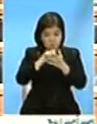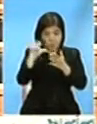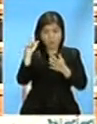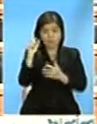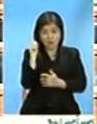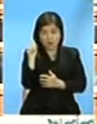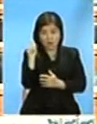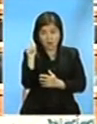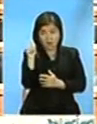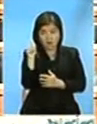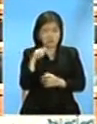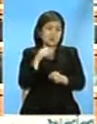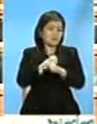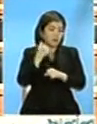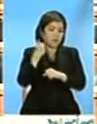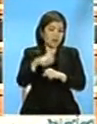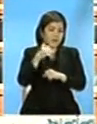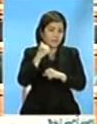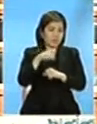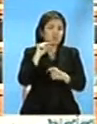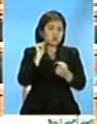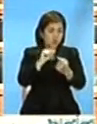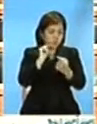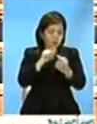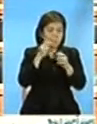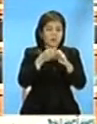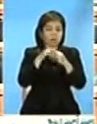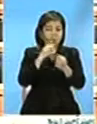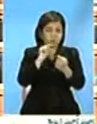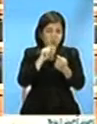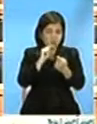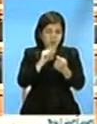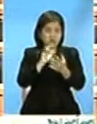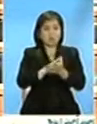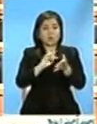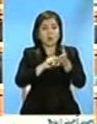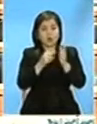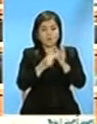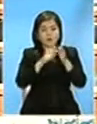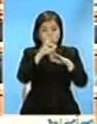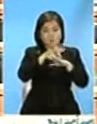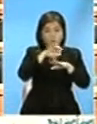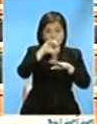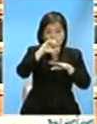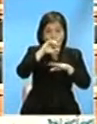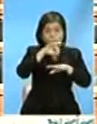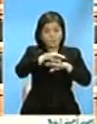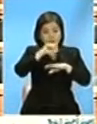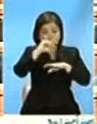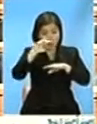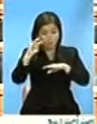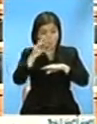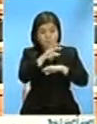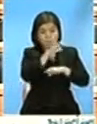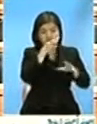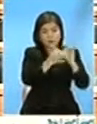ได้ไหมครับมันเป็นไปไม่ได้ด้วยเหตุนี้ท่านประธานครับไม่ได้แปลว่าสว.สรรหาท่านจะชั่วช้าไม่ใช่ครับผมย้